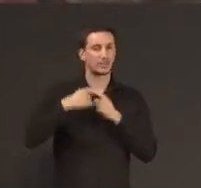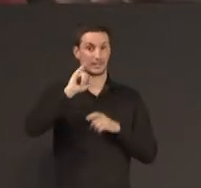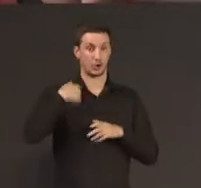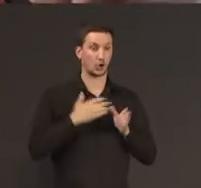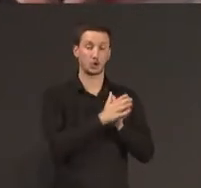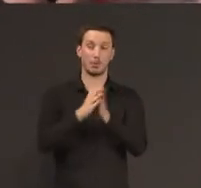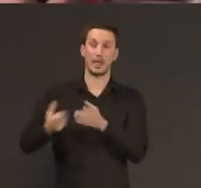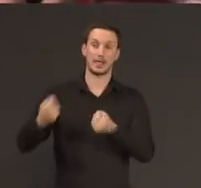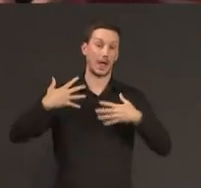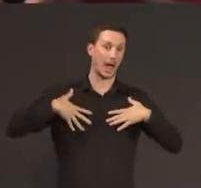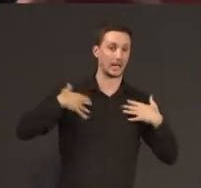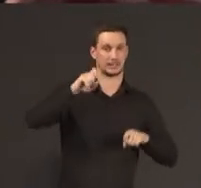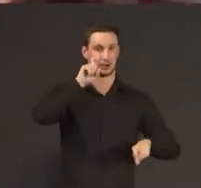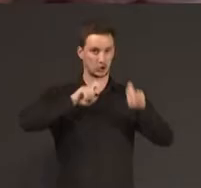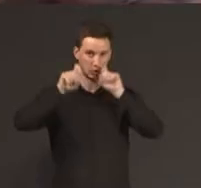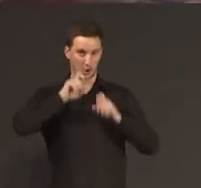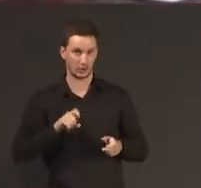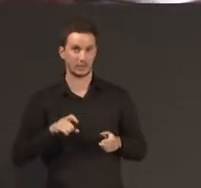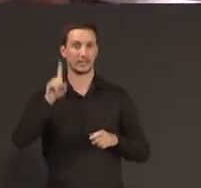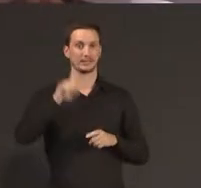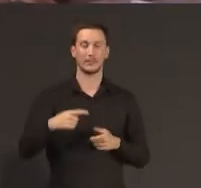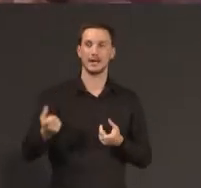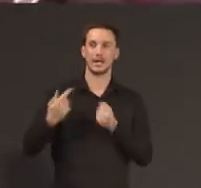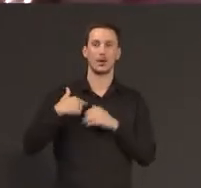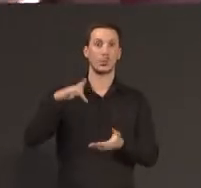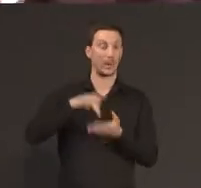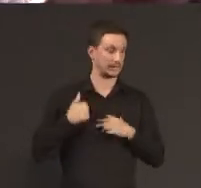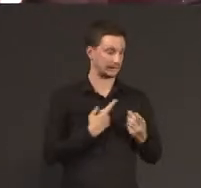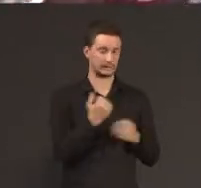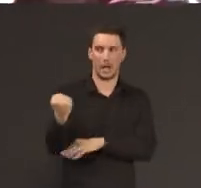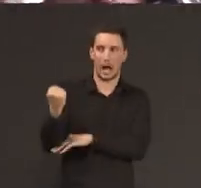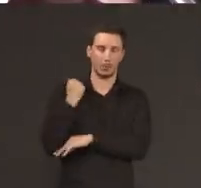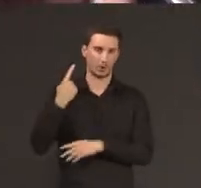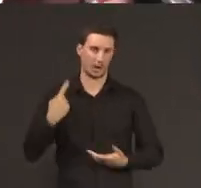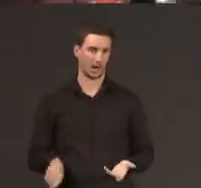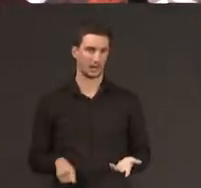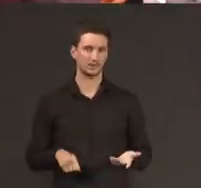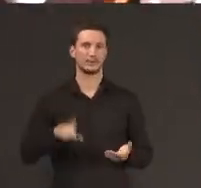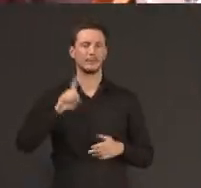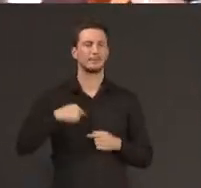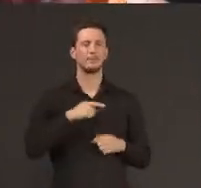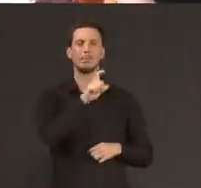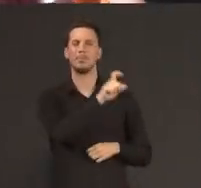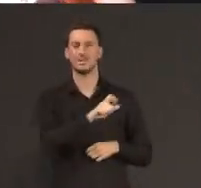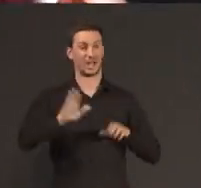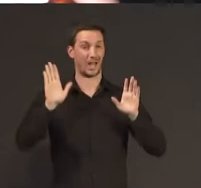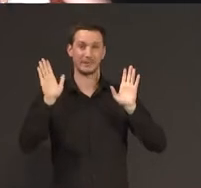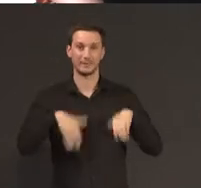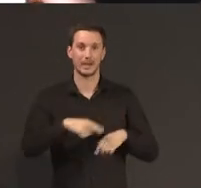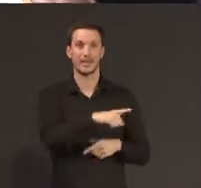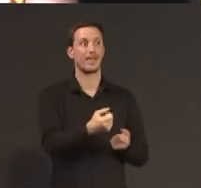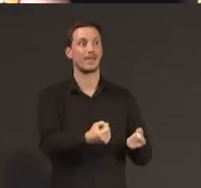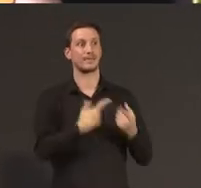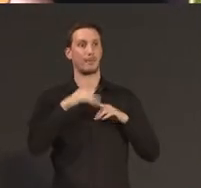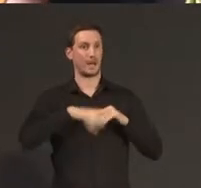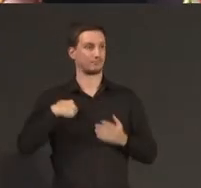hem rigut i plorat, i sobretot en qui ens hem recolzat quan més ho necessitaven. Persones que, en definitiva, ens han fet